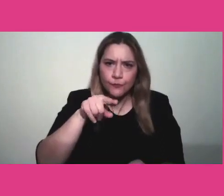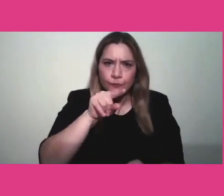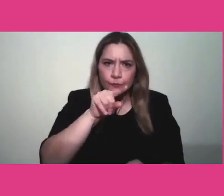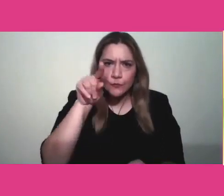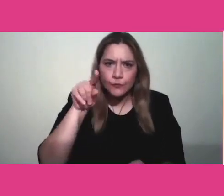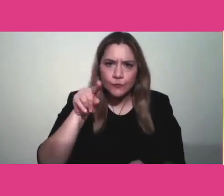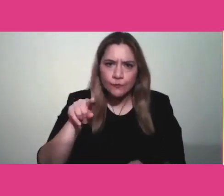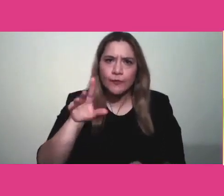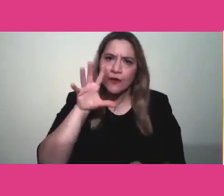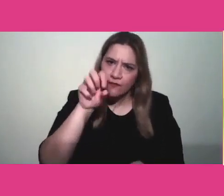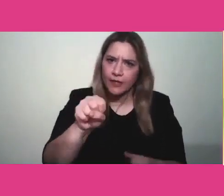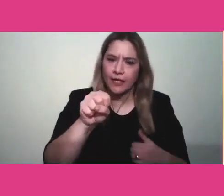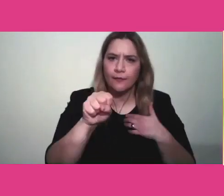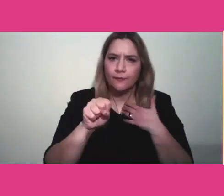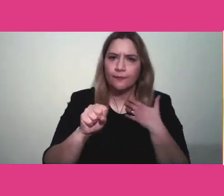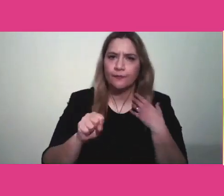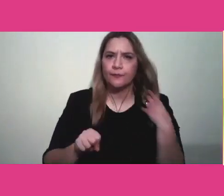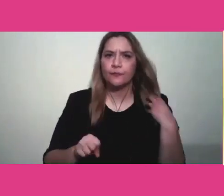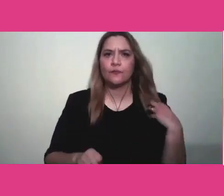Τη βρήκα.